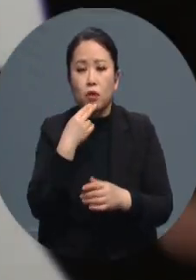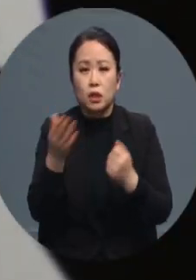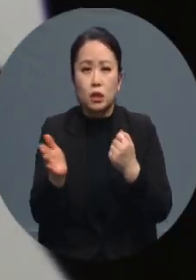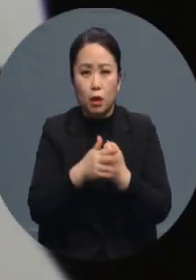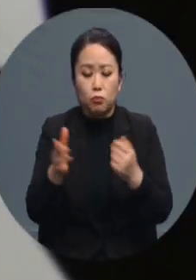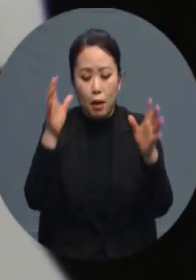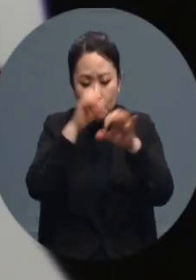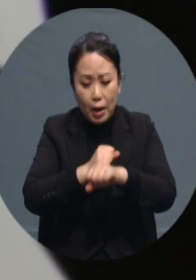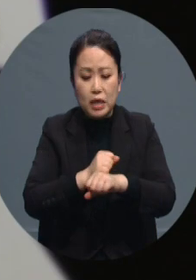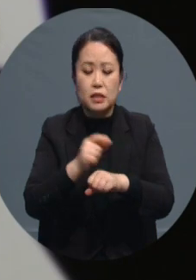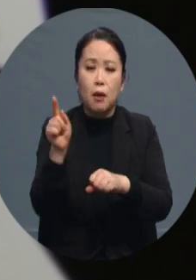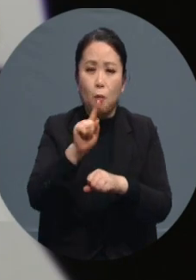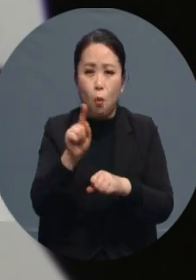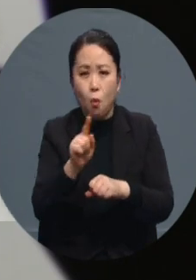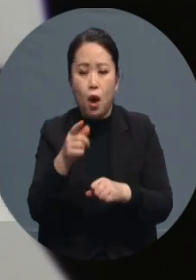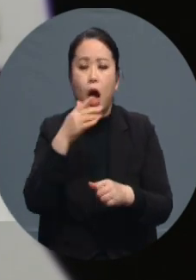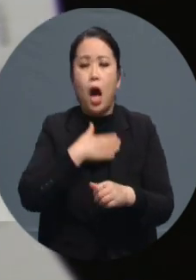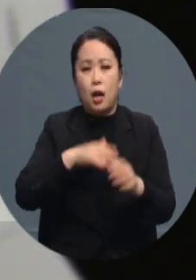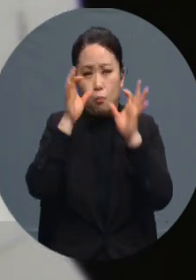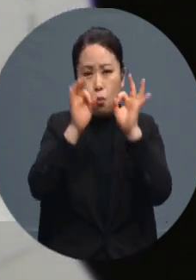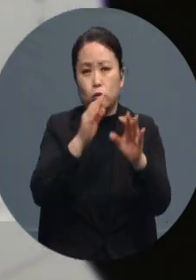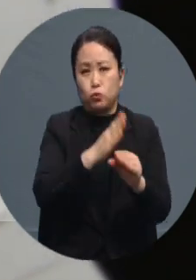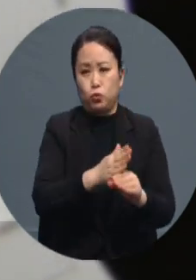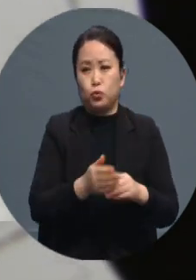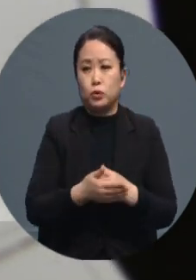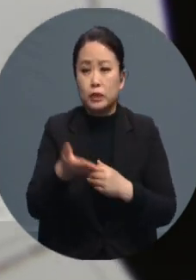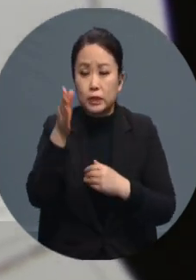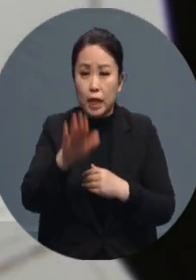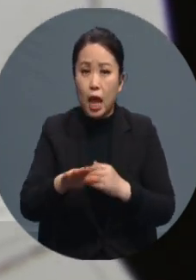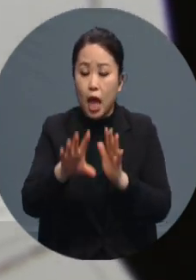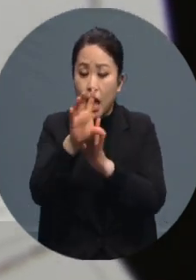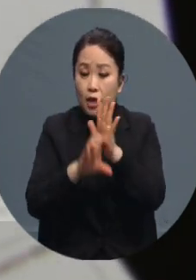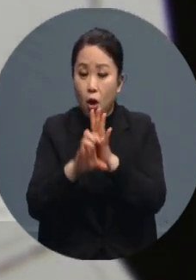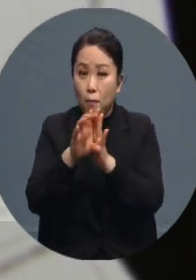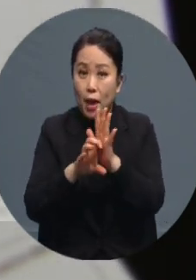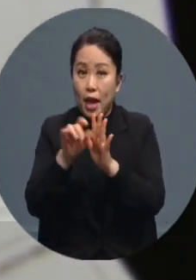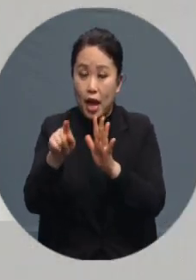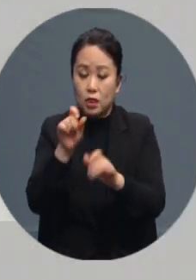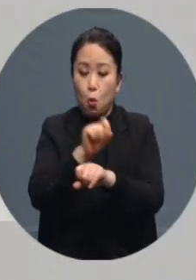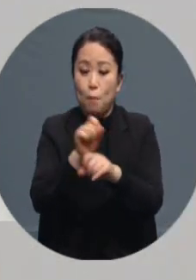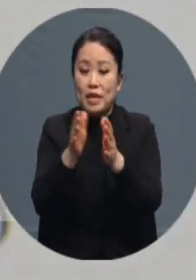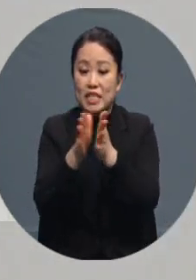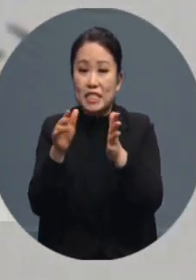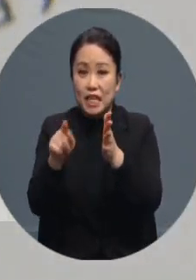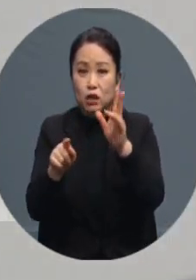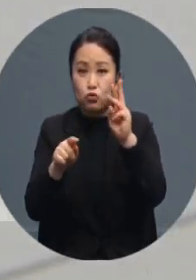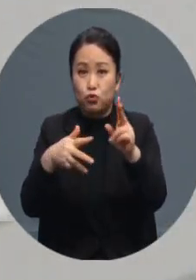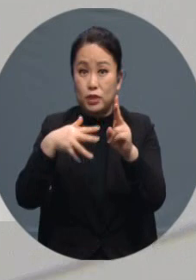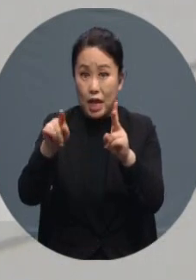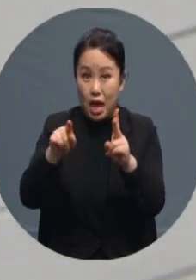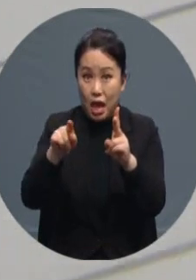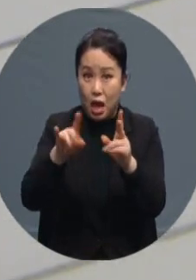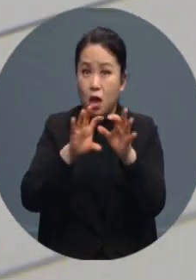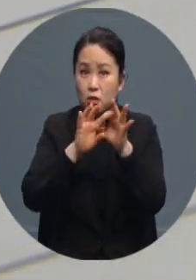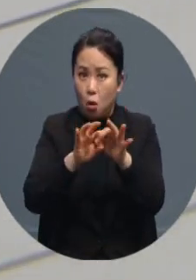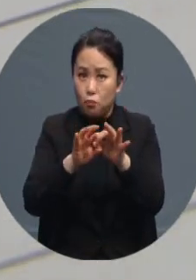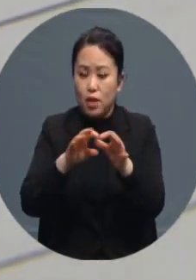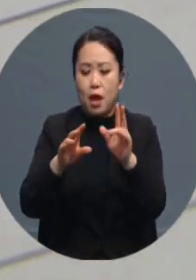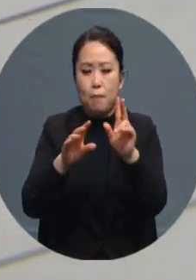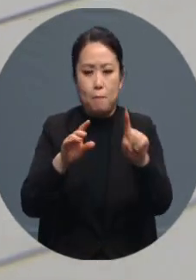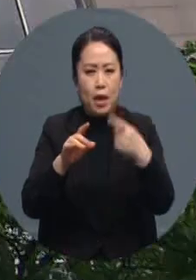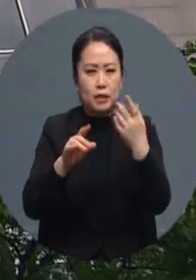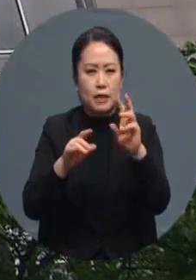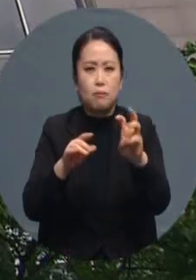그런데 취재 결과 김씨는 경매에 넘어간 오피스텔 두 채를 통해 130억 원이 넘는 돈을 확보한 것으로 확인됐습니다